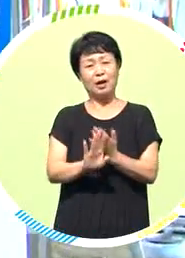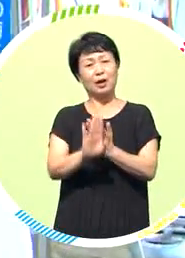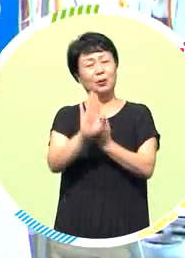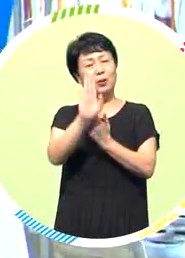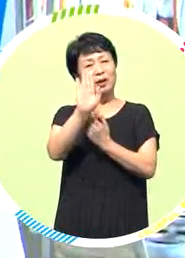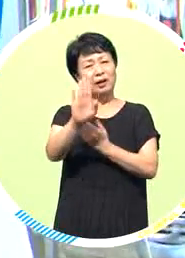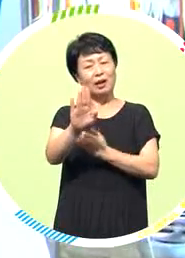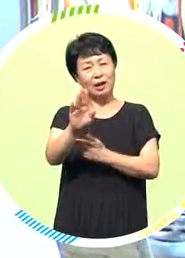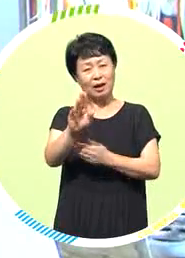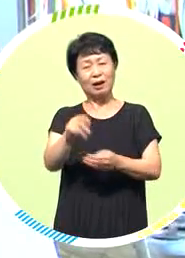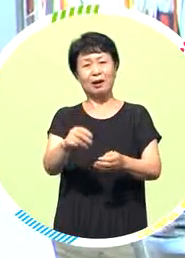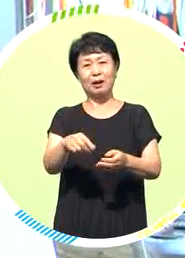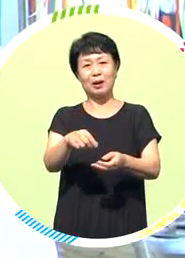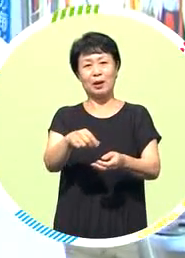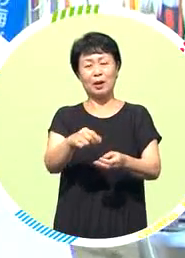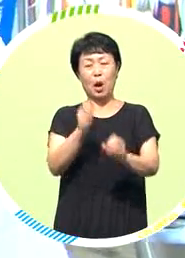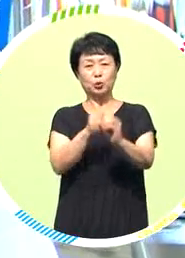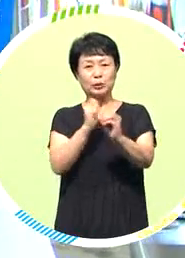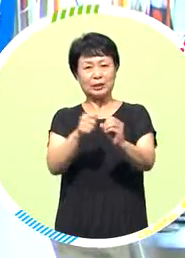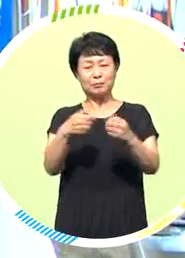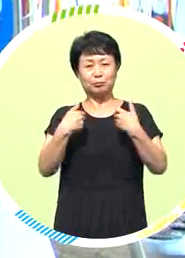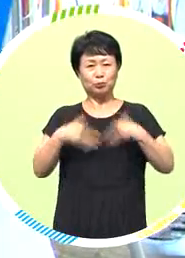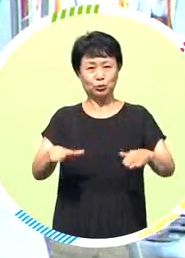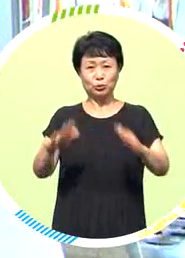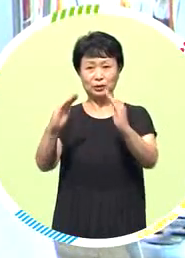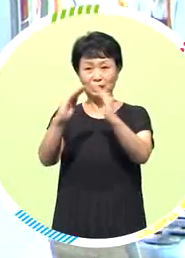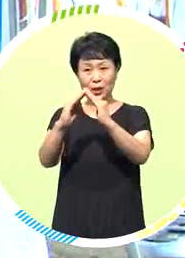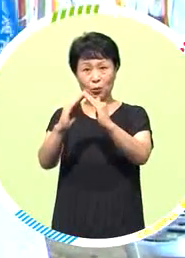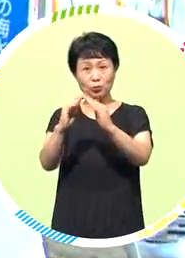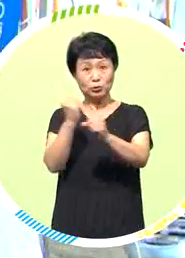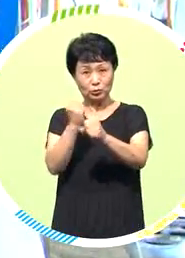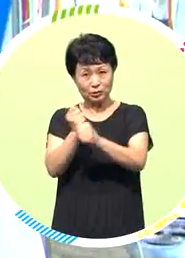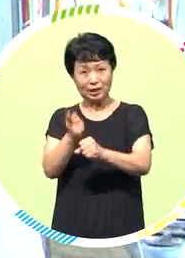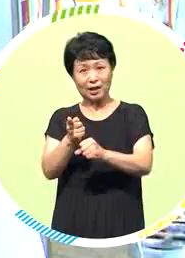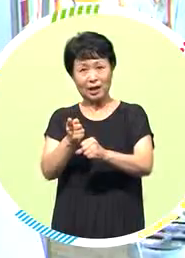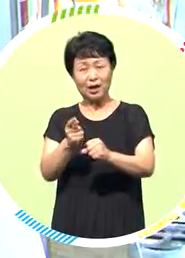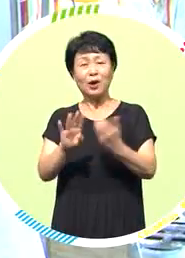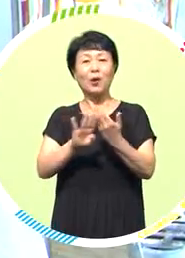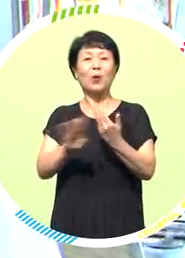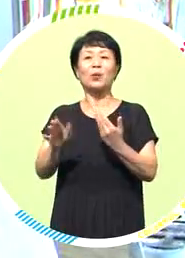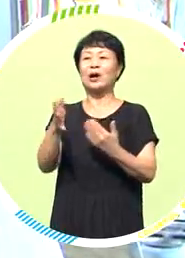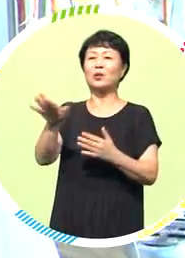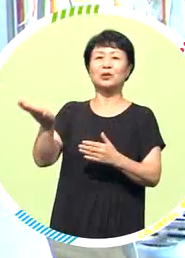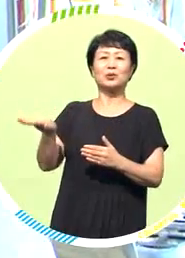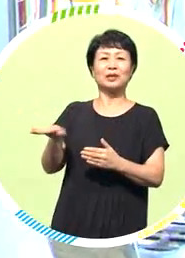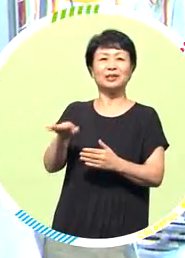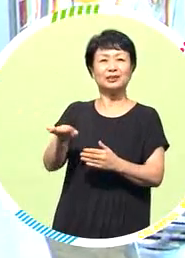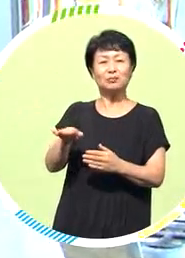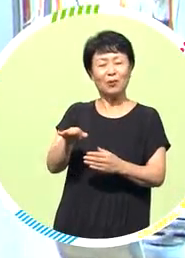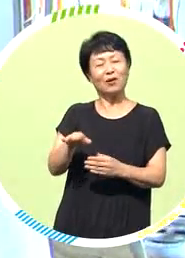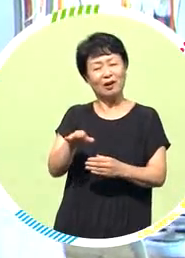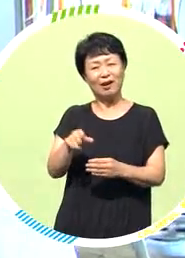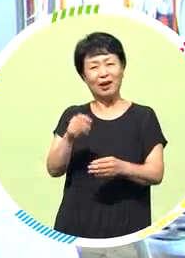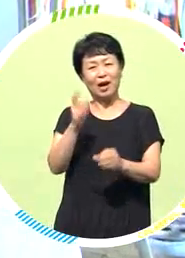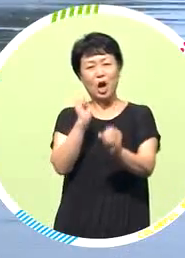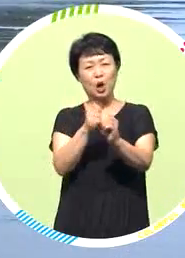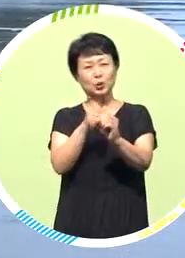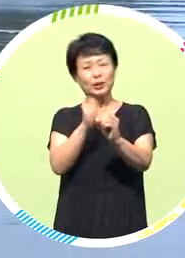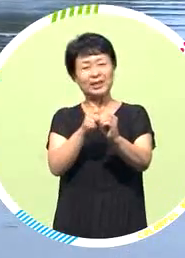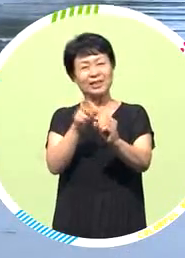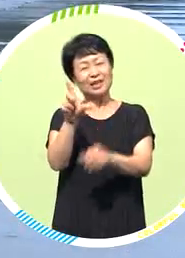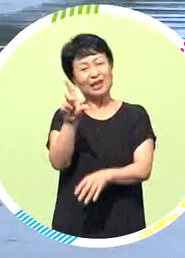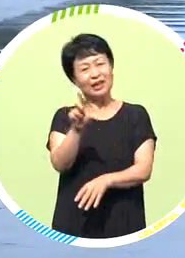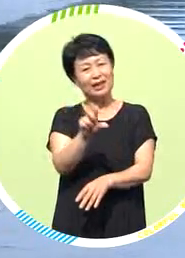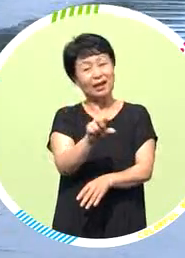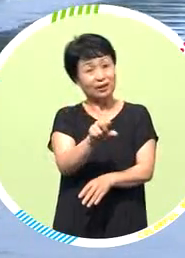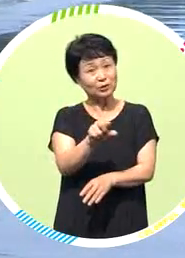かちょっとずつ私はここを使わないでみようとか、現状していただいて、なんか優しい輪が広がって、海